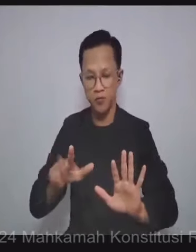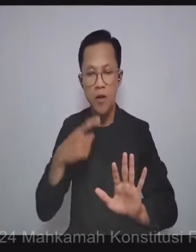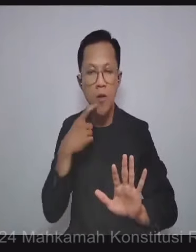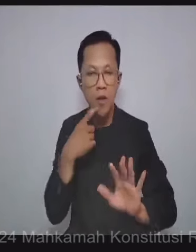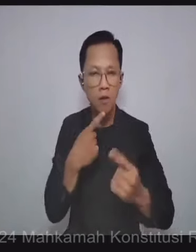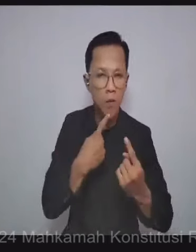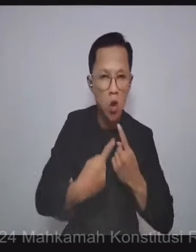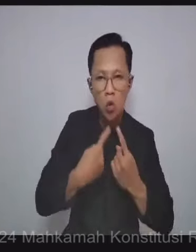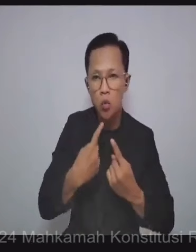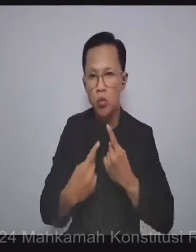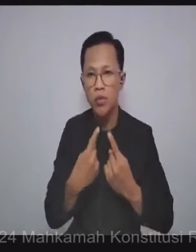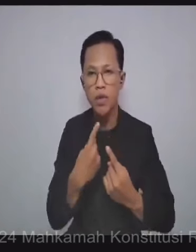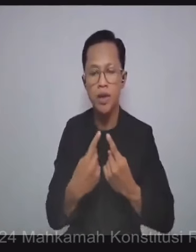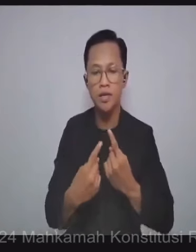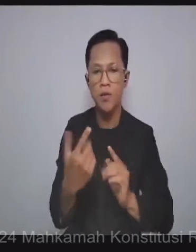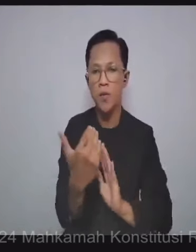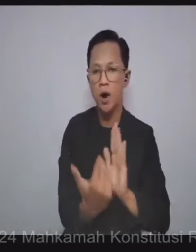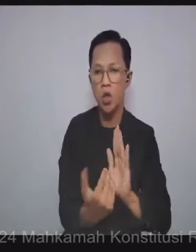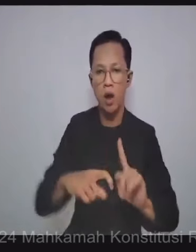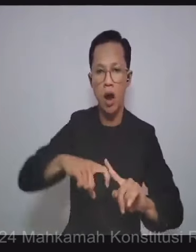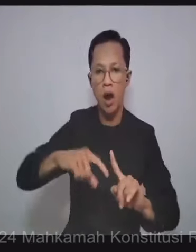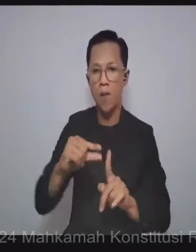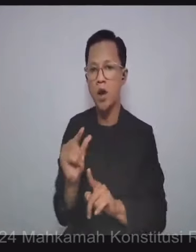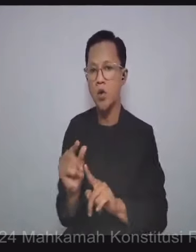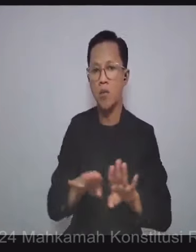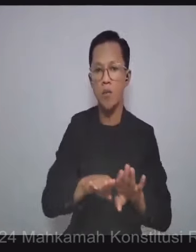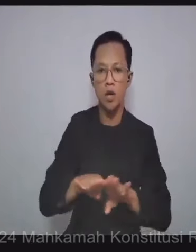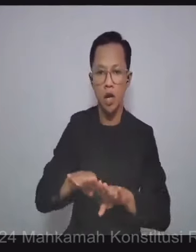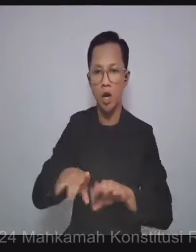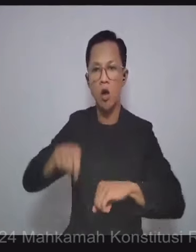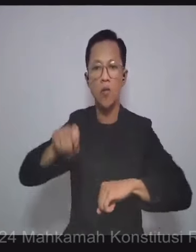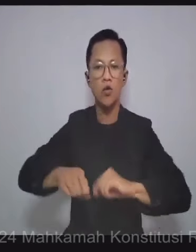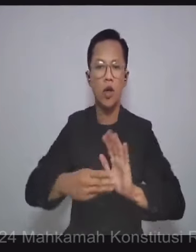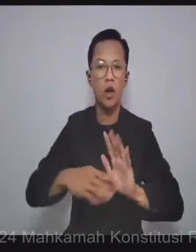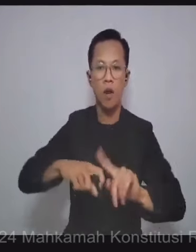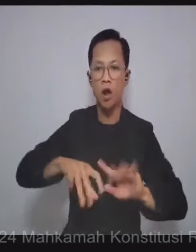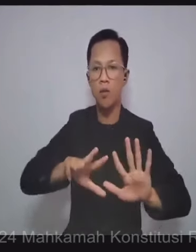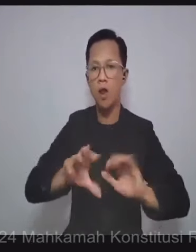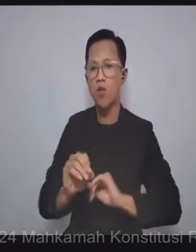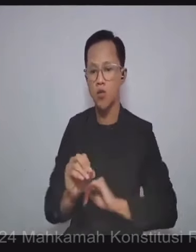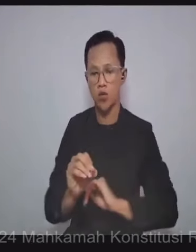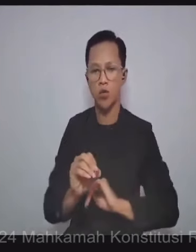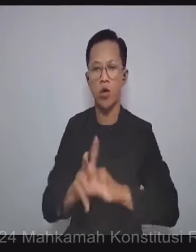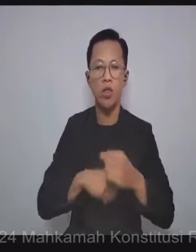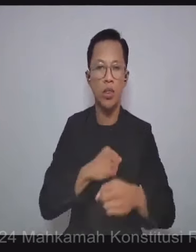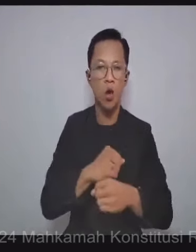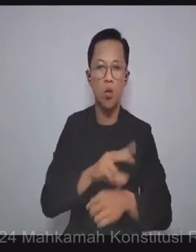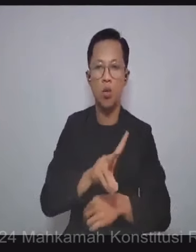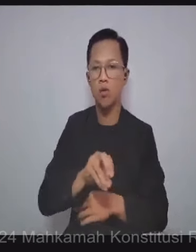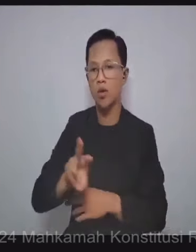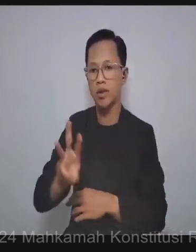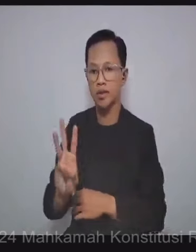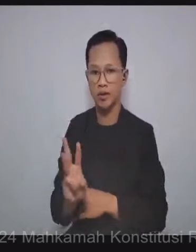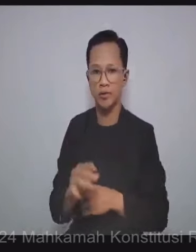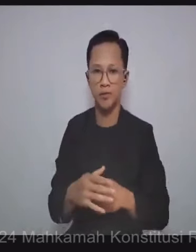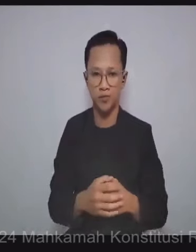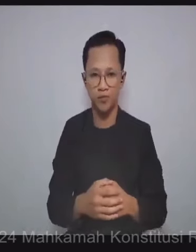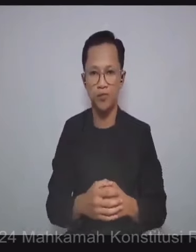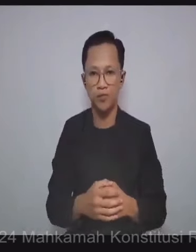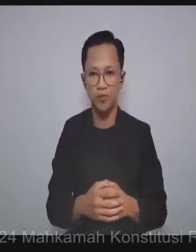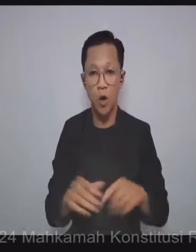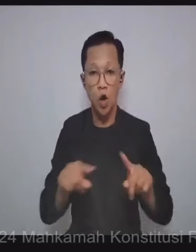penyesuaian peraturan KPU berdasarkan putusan Mahkamah Konstitusi nomor 90 tahun 2023 pengajuan surat